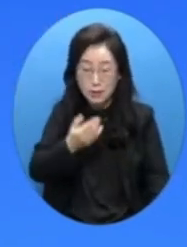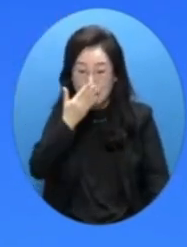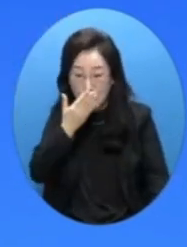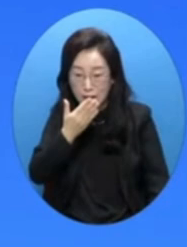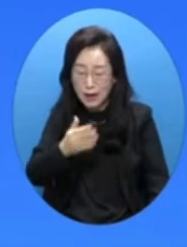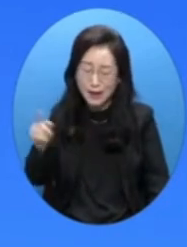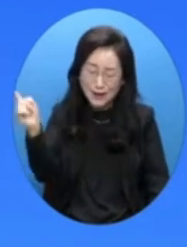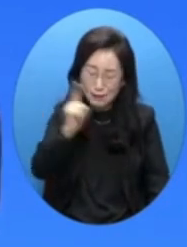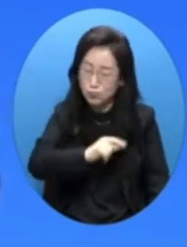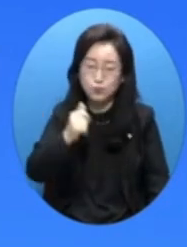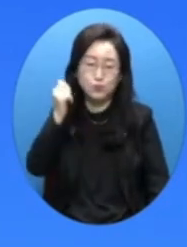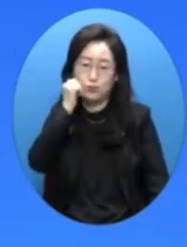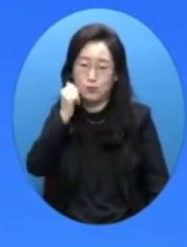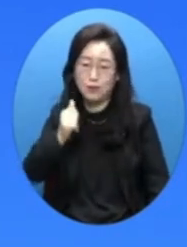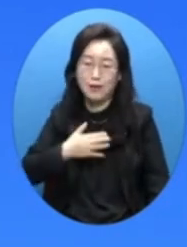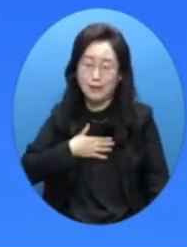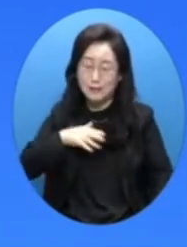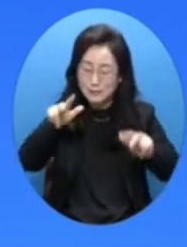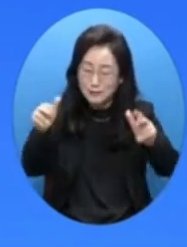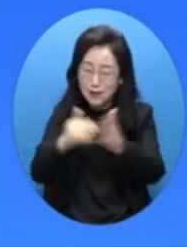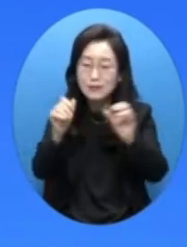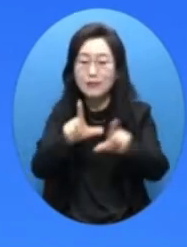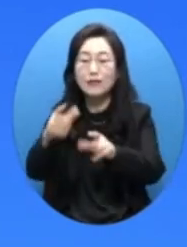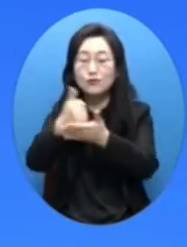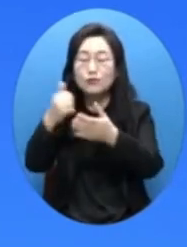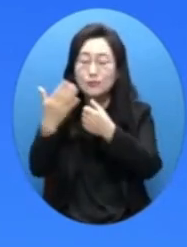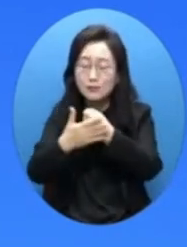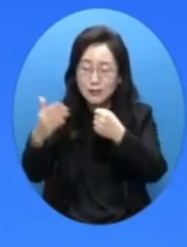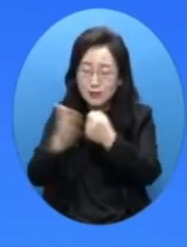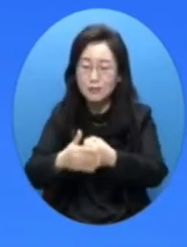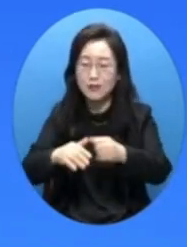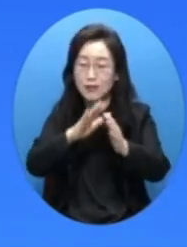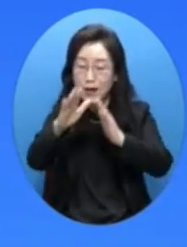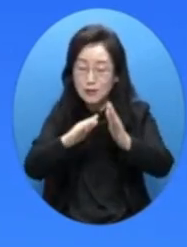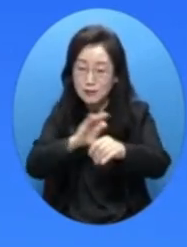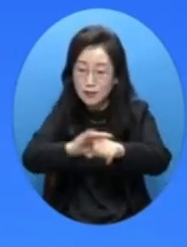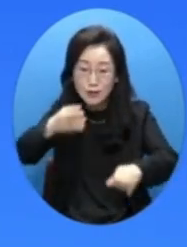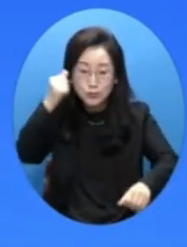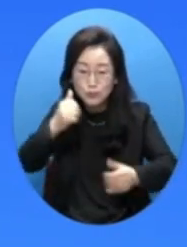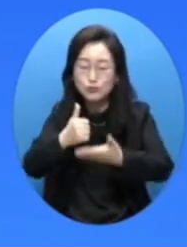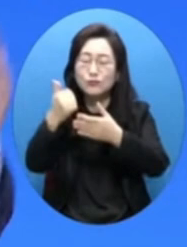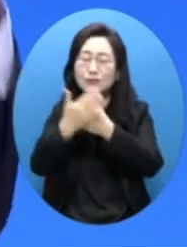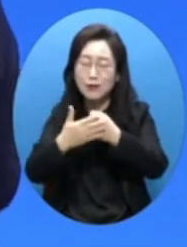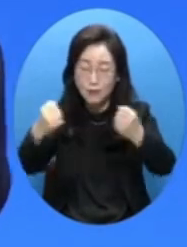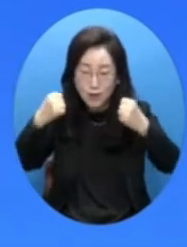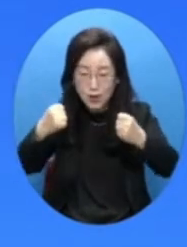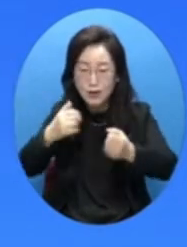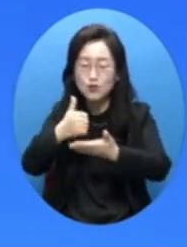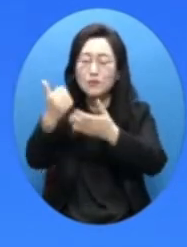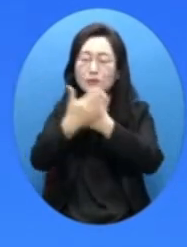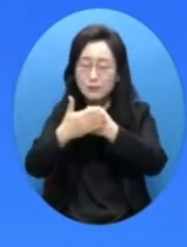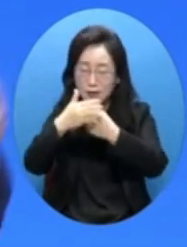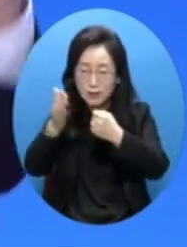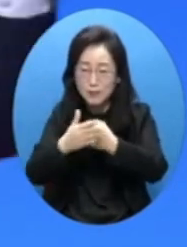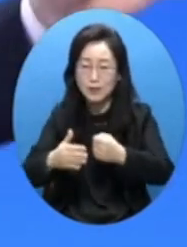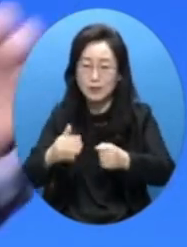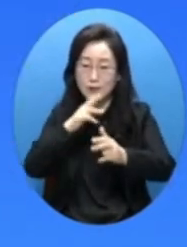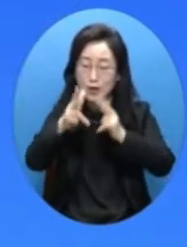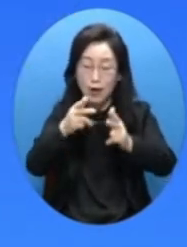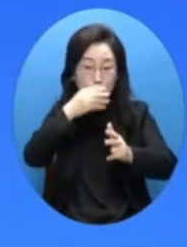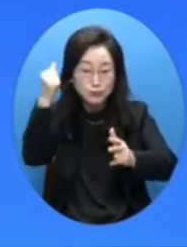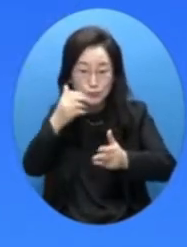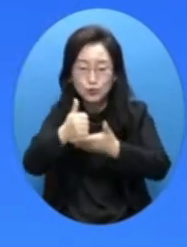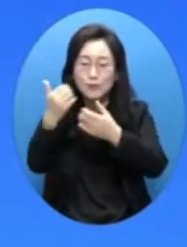아무것도 없습니다 라인하되고선 주님의 은혜입니다 내 가정에 잘 된 것도 주님의 은혜이고 내게 건강을 주어도 주님의 주님의